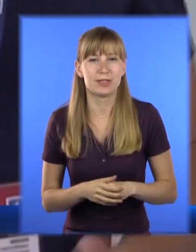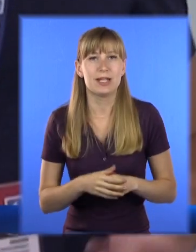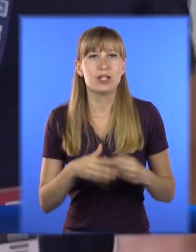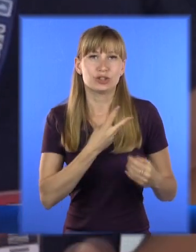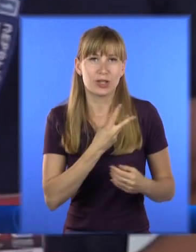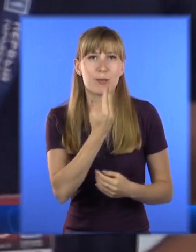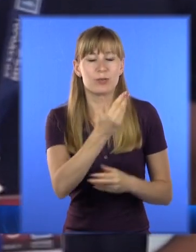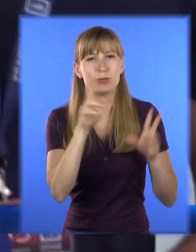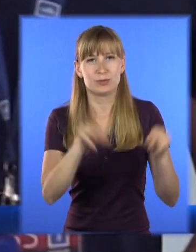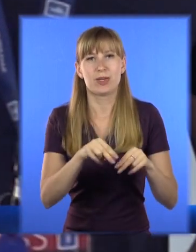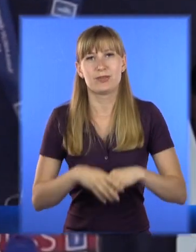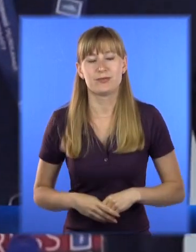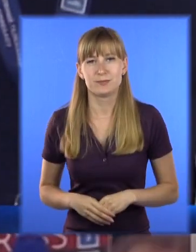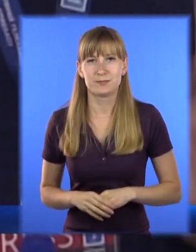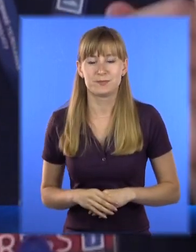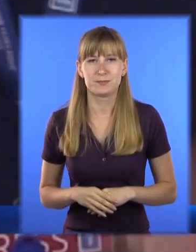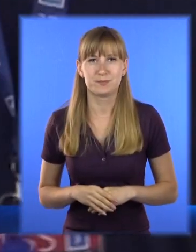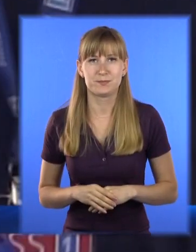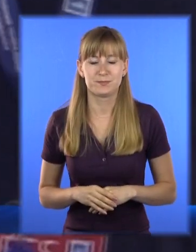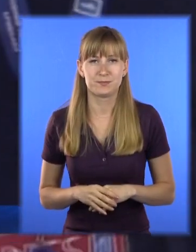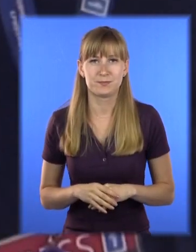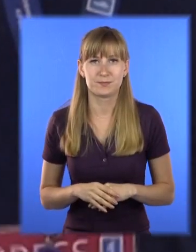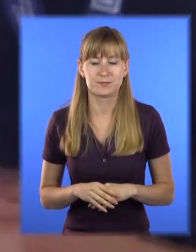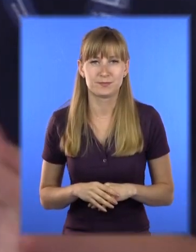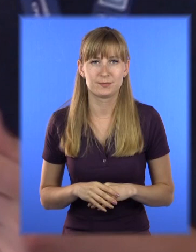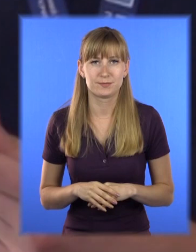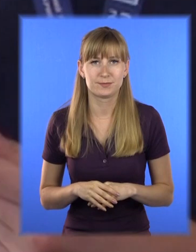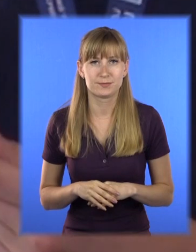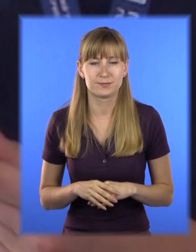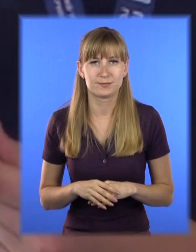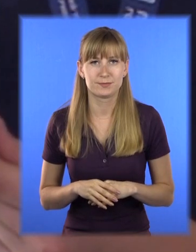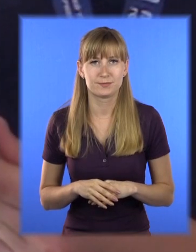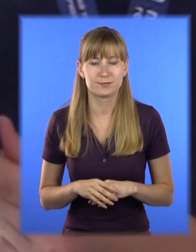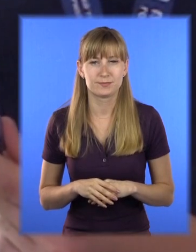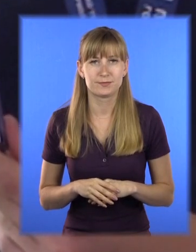йому бажають Данило Міхеєв, Максим Бовчалюк і увесь Перший міський.